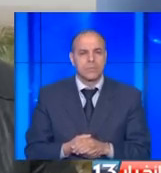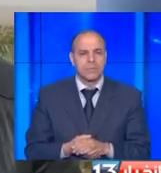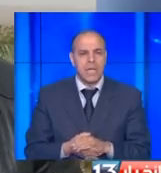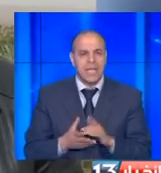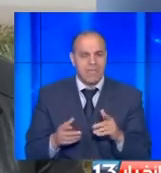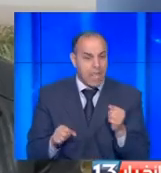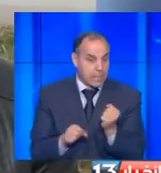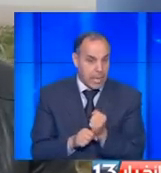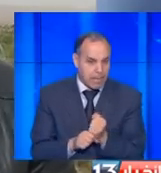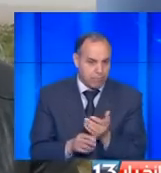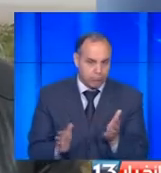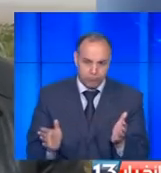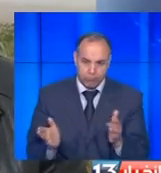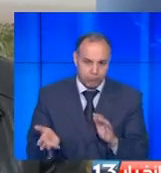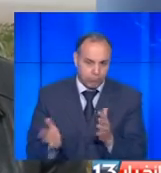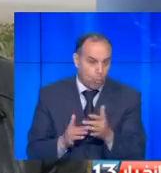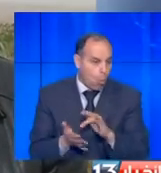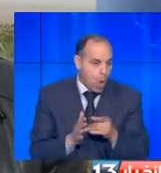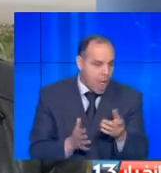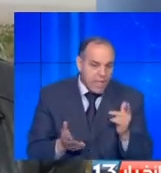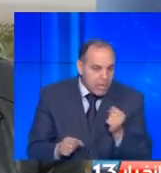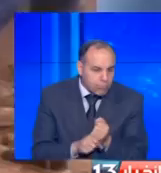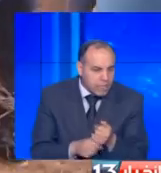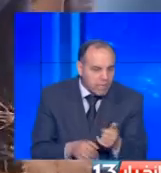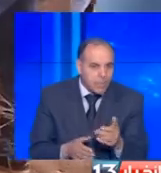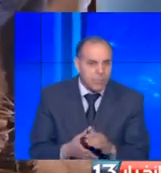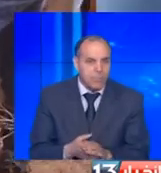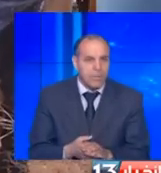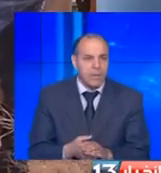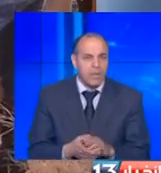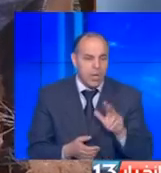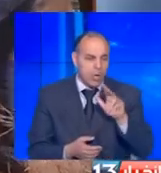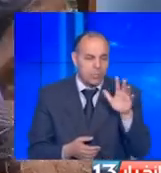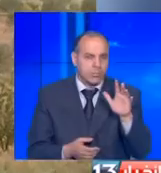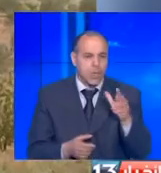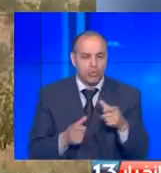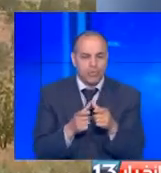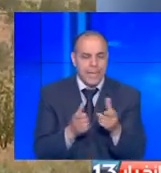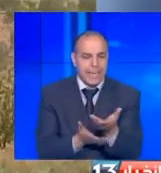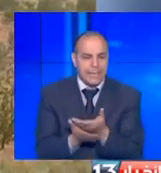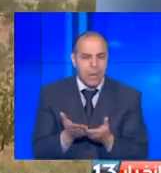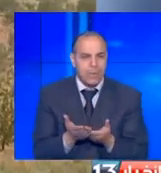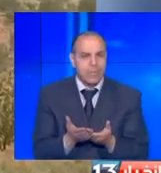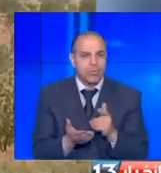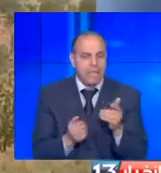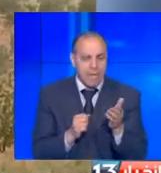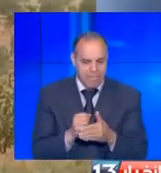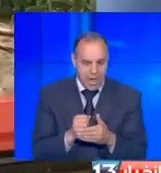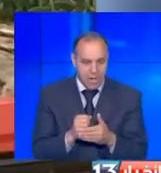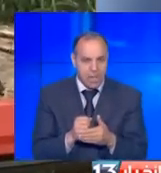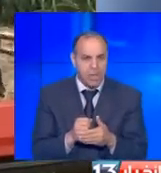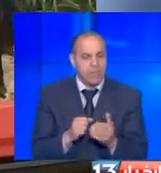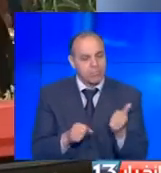كيفية العمل متاع الماتريال الموجود. 35 شركة تعاونية للخدمات الفلاحية